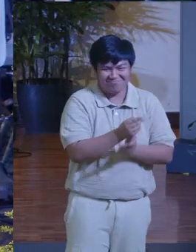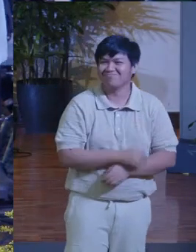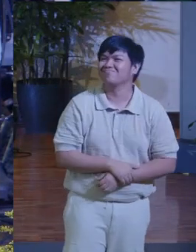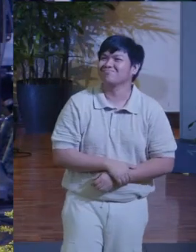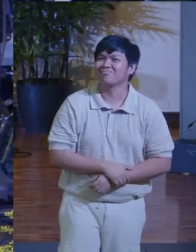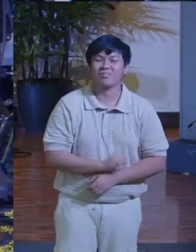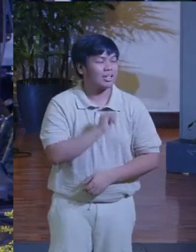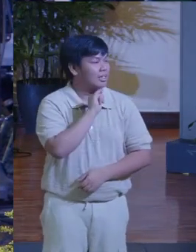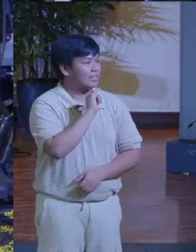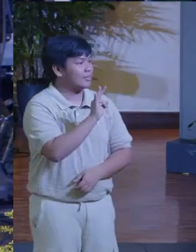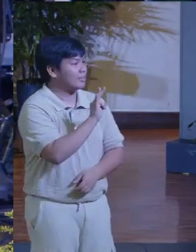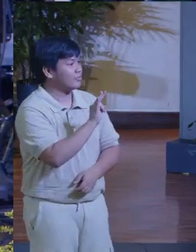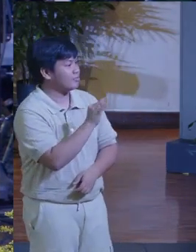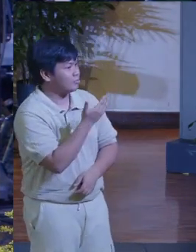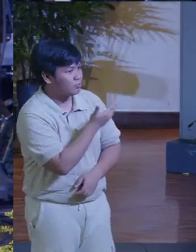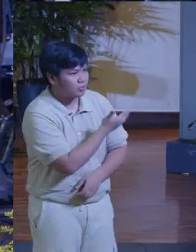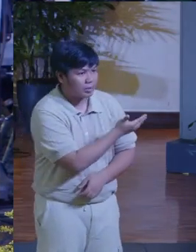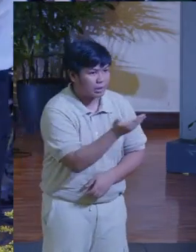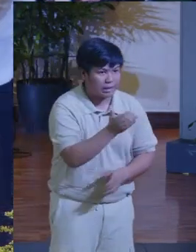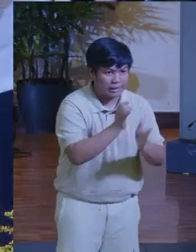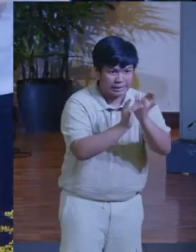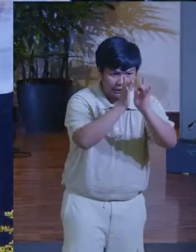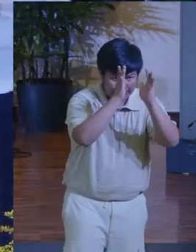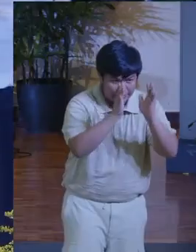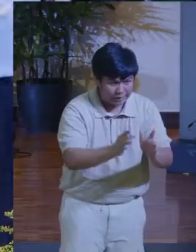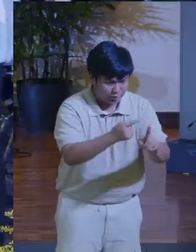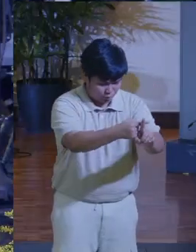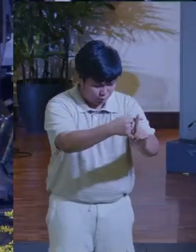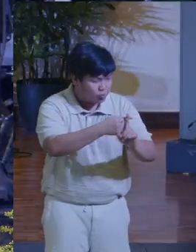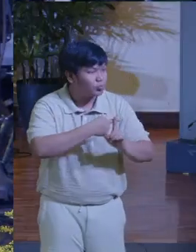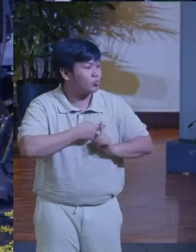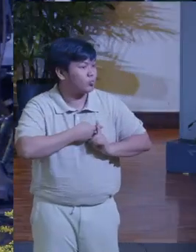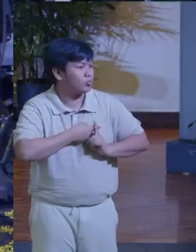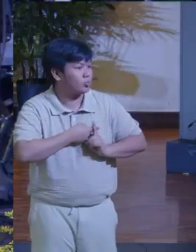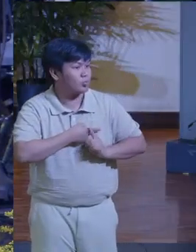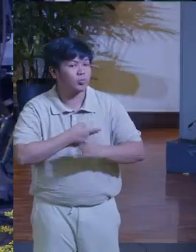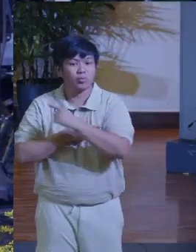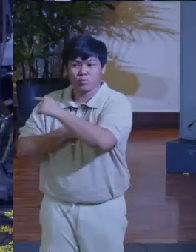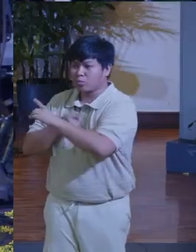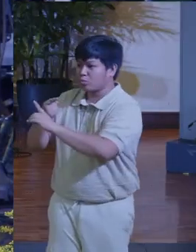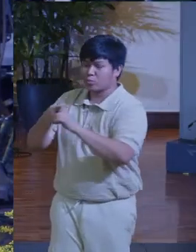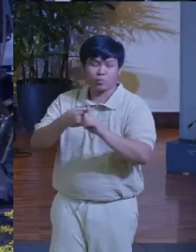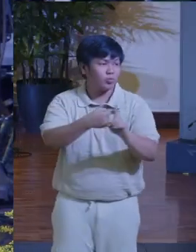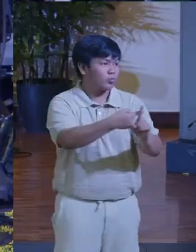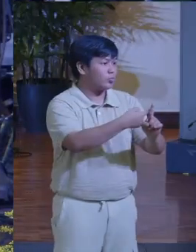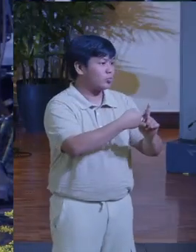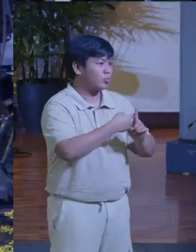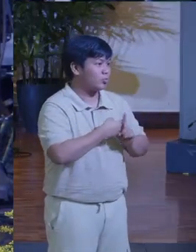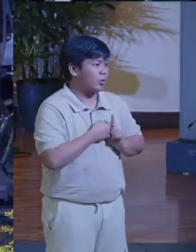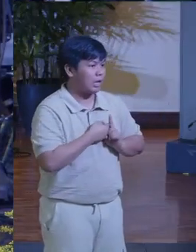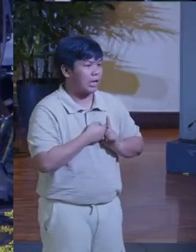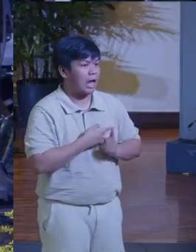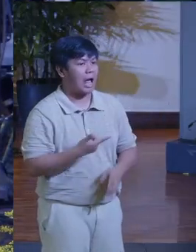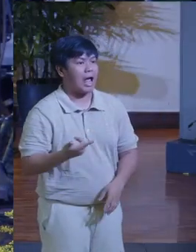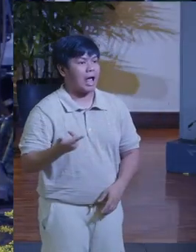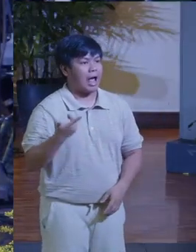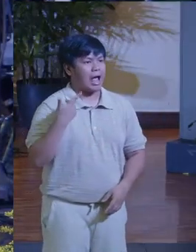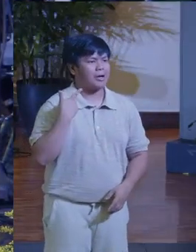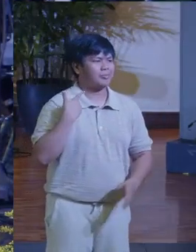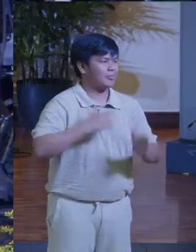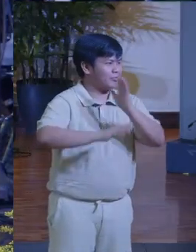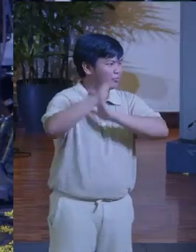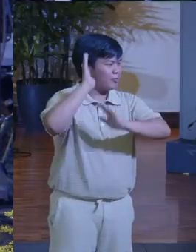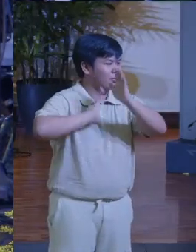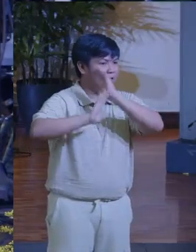Kung kayo po ay naging Kristiyano, katulad ko, under Campus Crusade for Christ, meron pong circle. Diba?